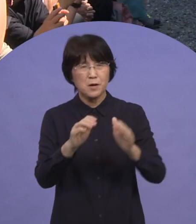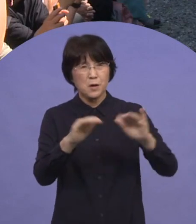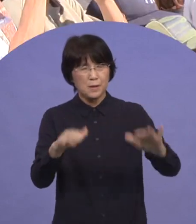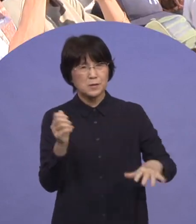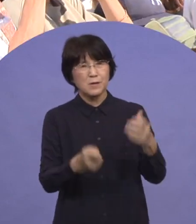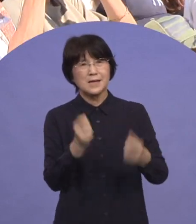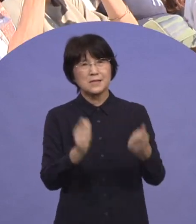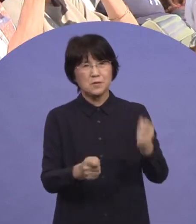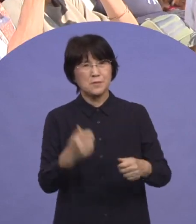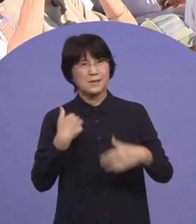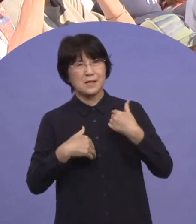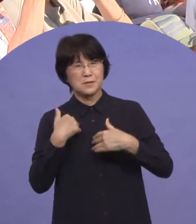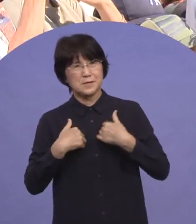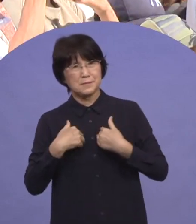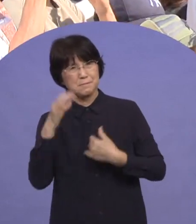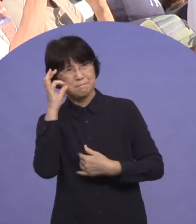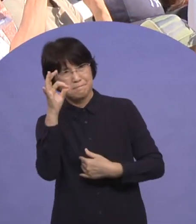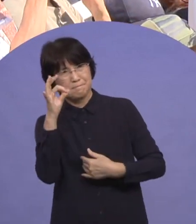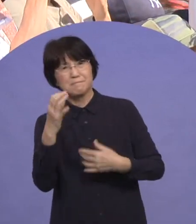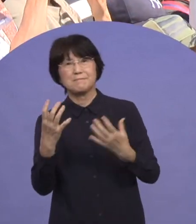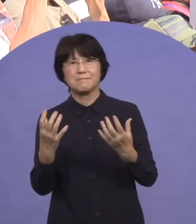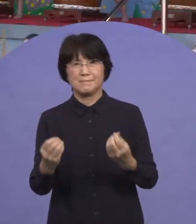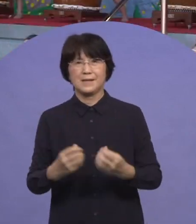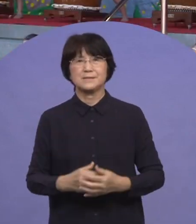しんでいる様子でした。